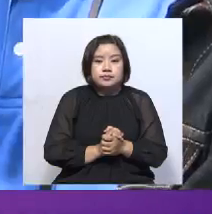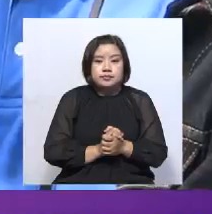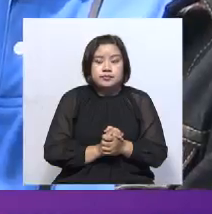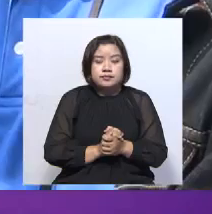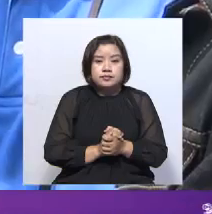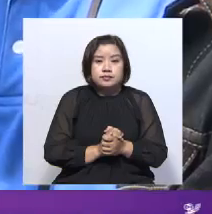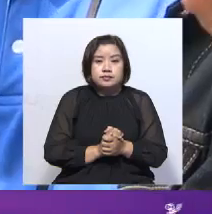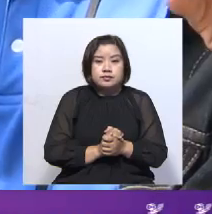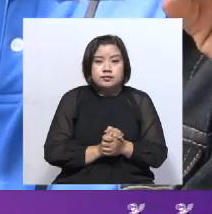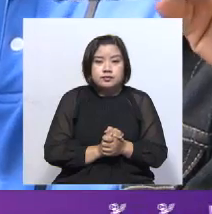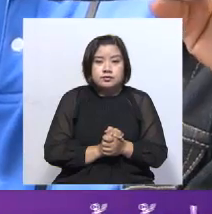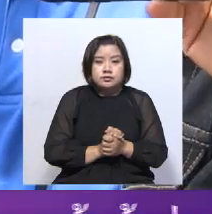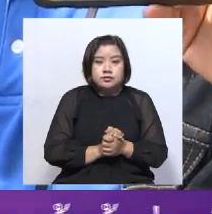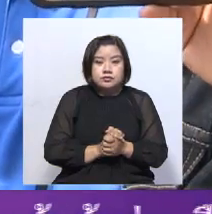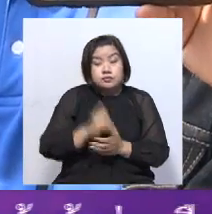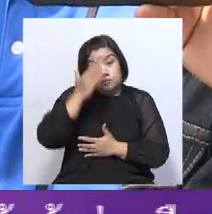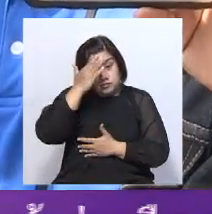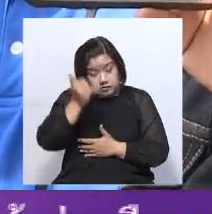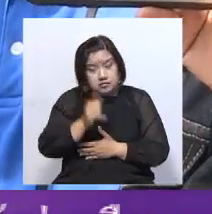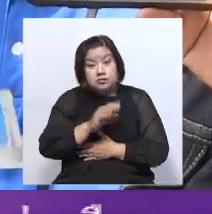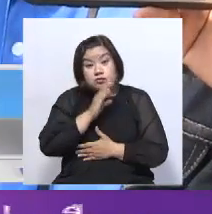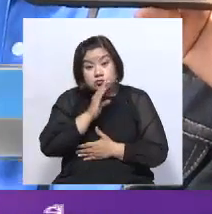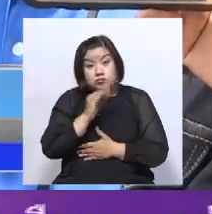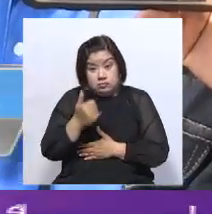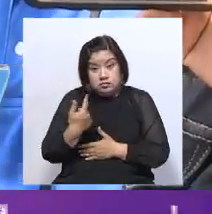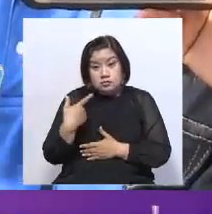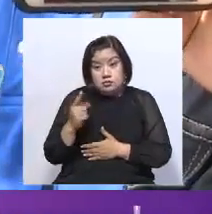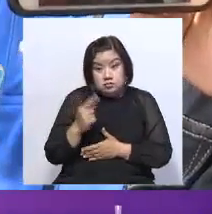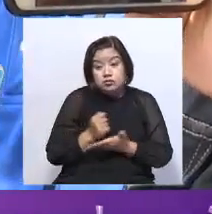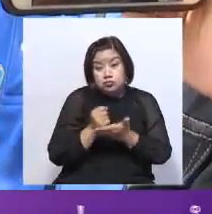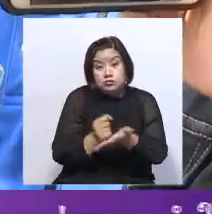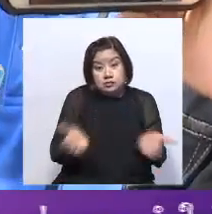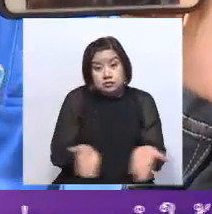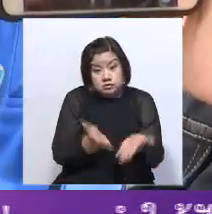44 ถ้ารัฐลุกขึ้นอธิบายก็เอื้อเอกชนเอกชนช่วยอธิบายเองสิ